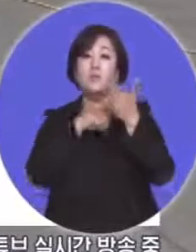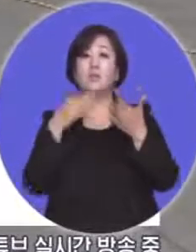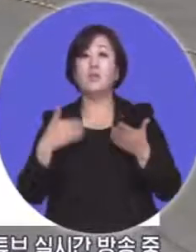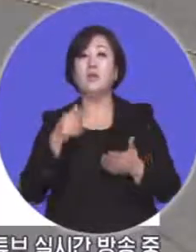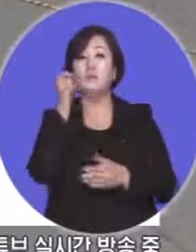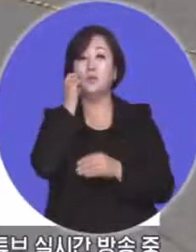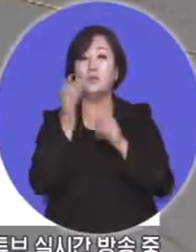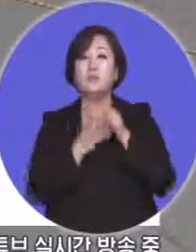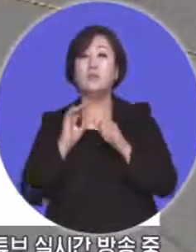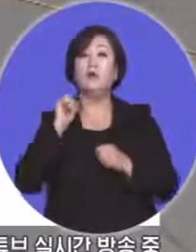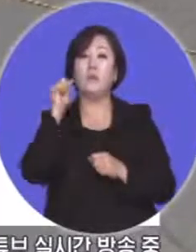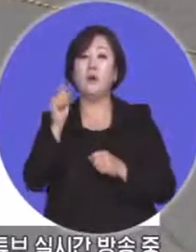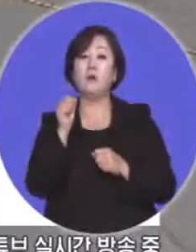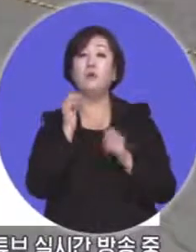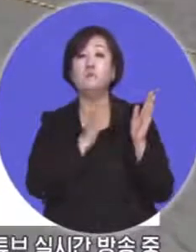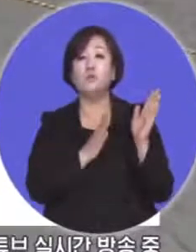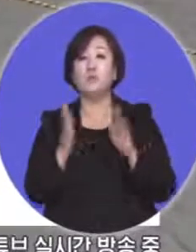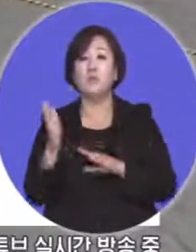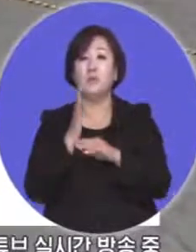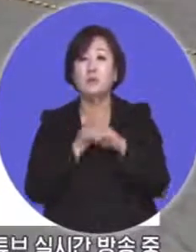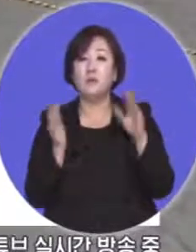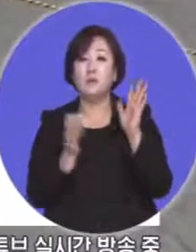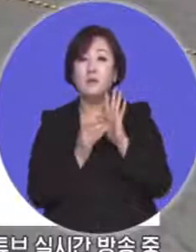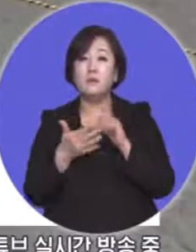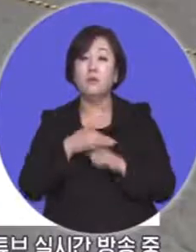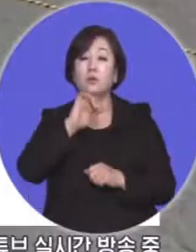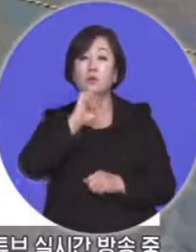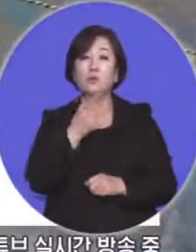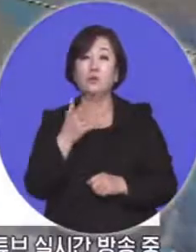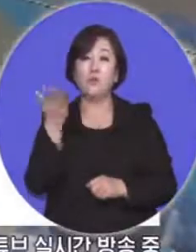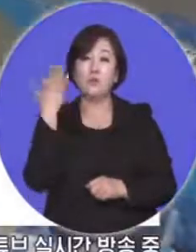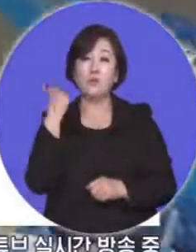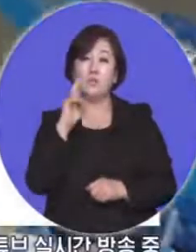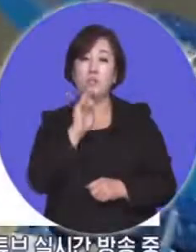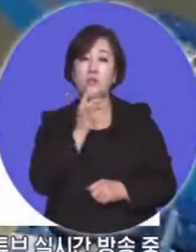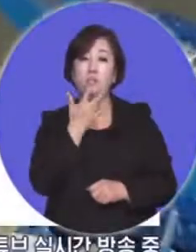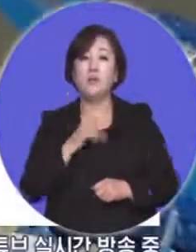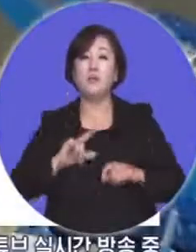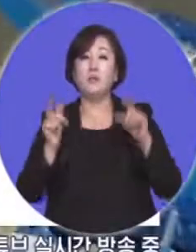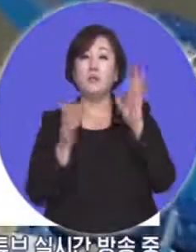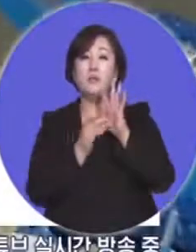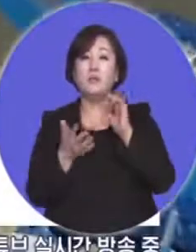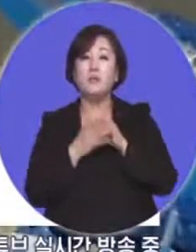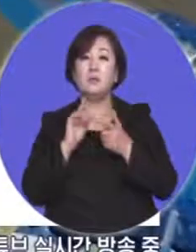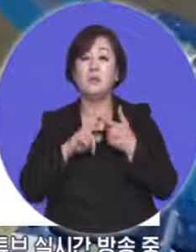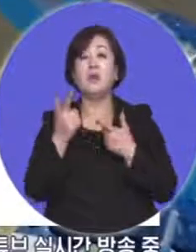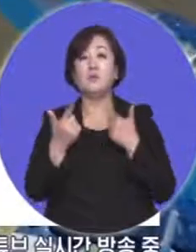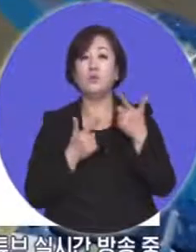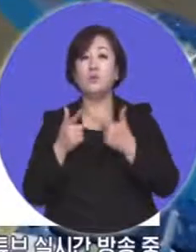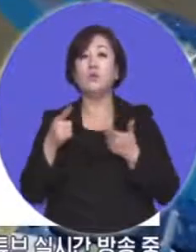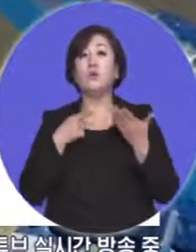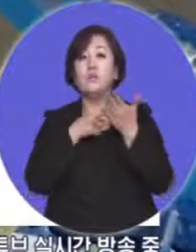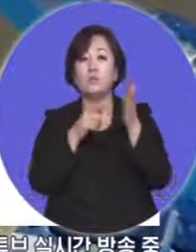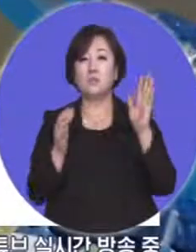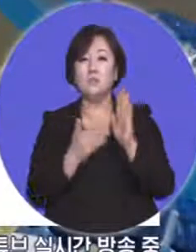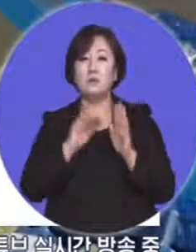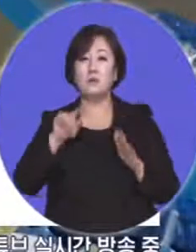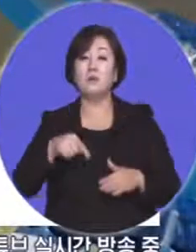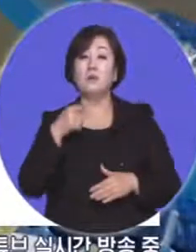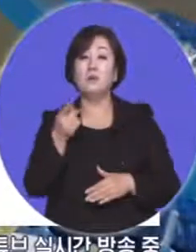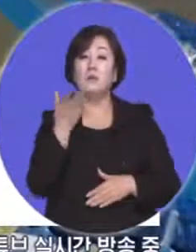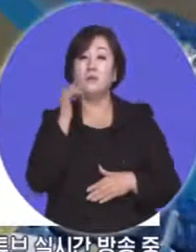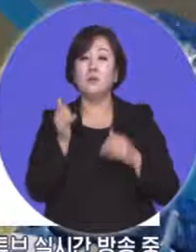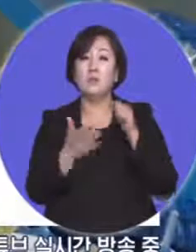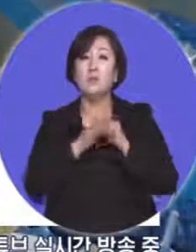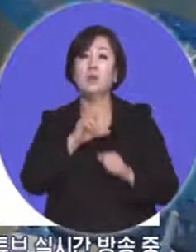않자 파업 수순에 들어갔습니다 노조는 지난달 28일 울산 진호 위에 재미 조정 신청을 했지만 노